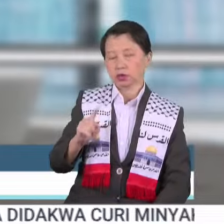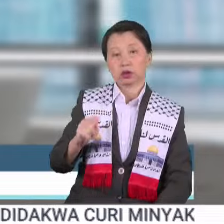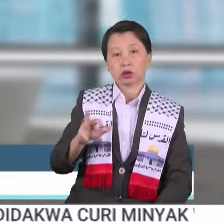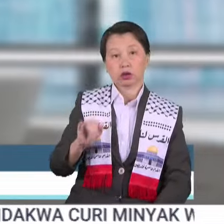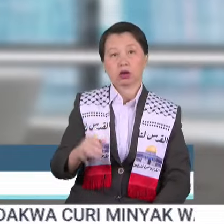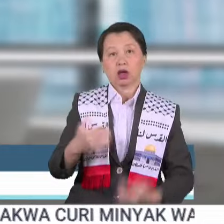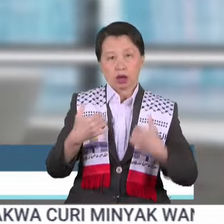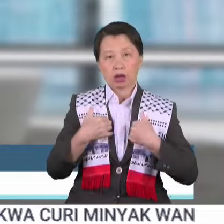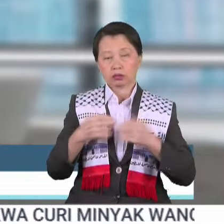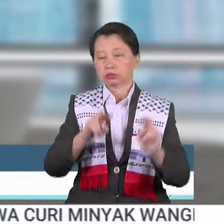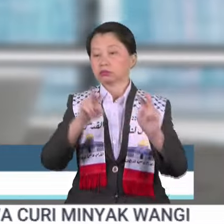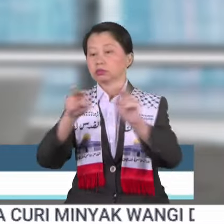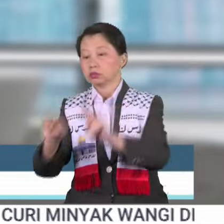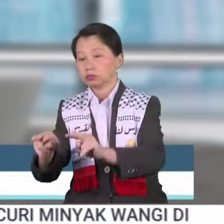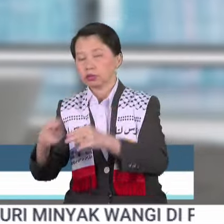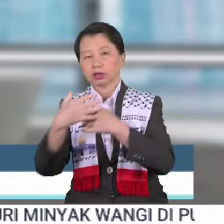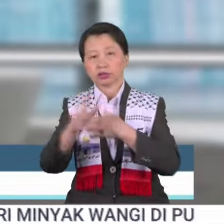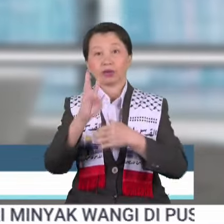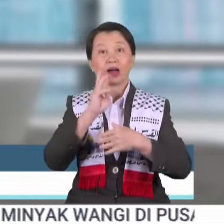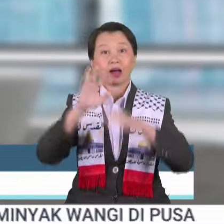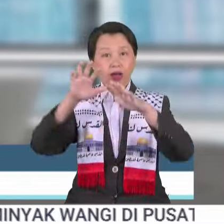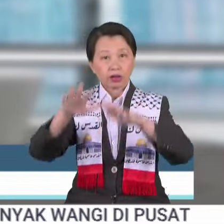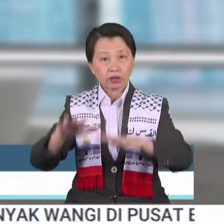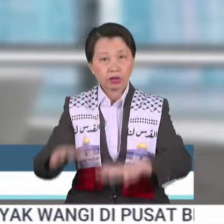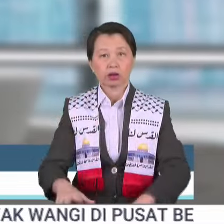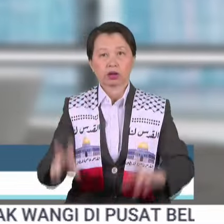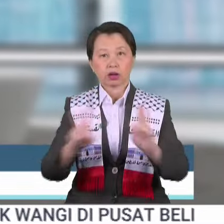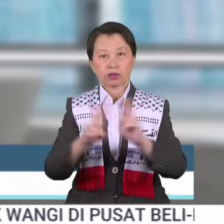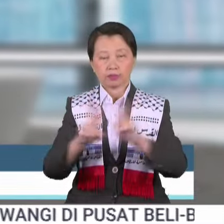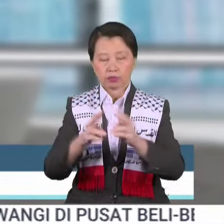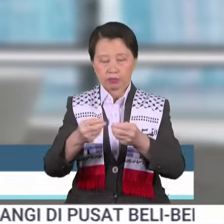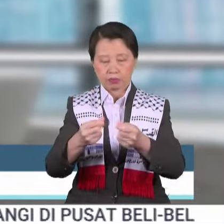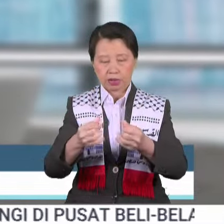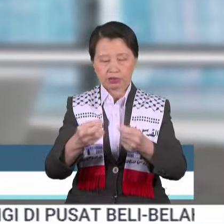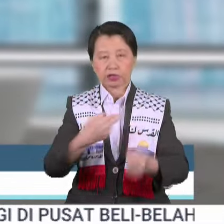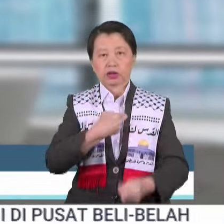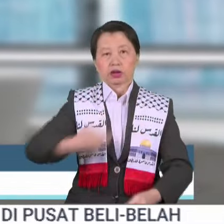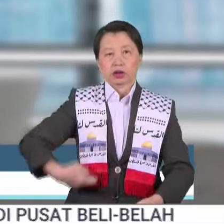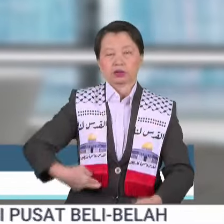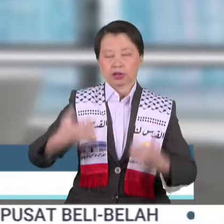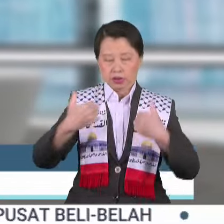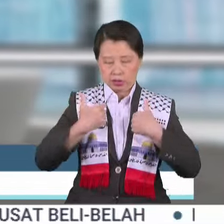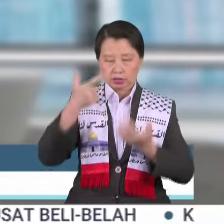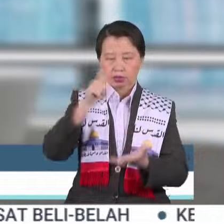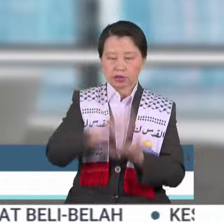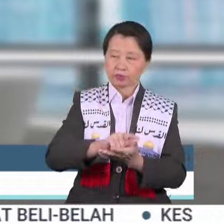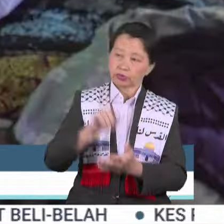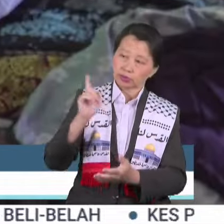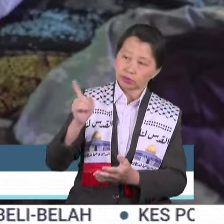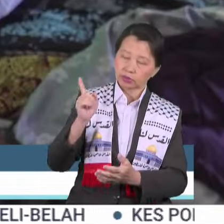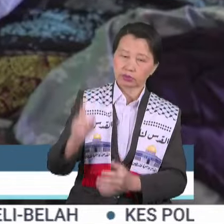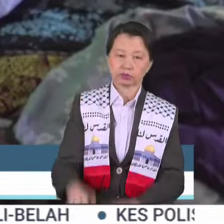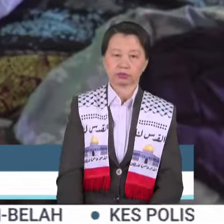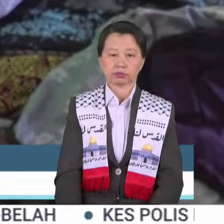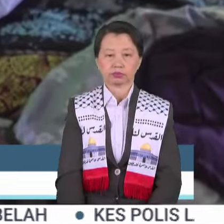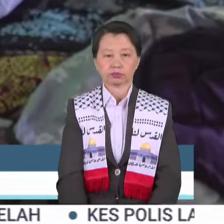yang berkesempatan meninjau pasca banjir di Kampung Pasir Raja ada laporannya.